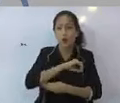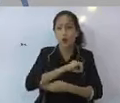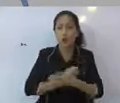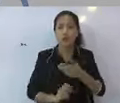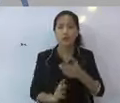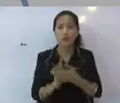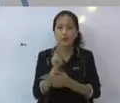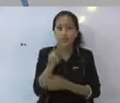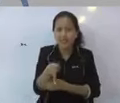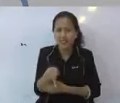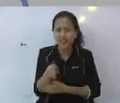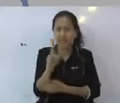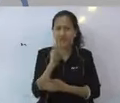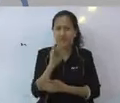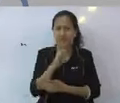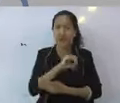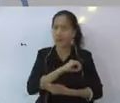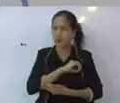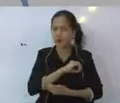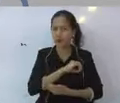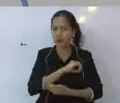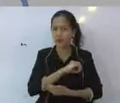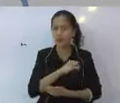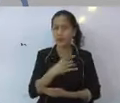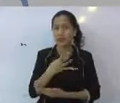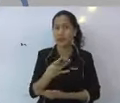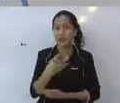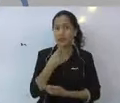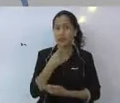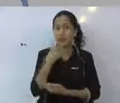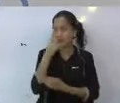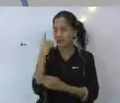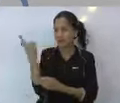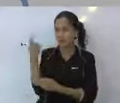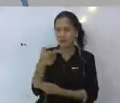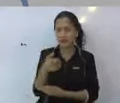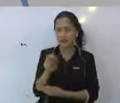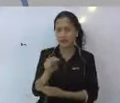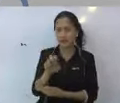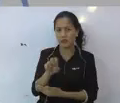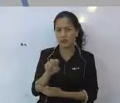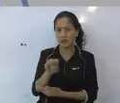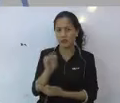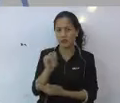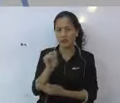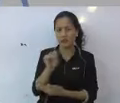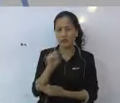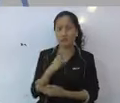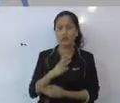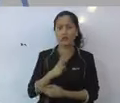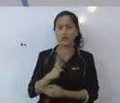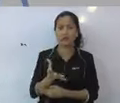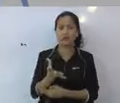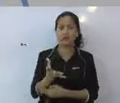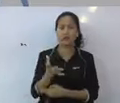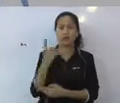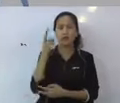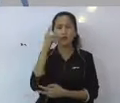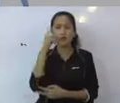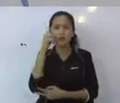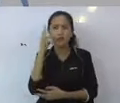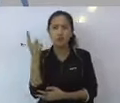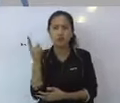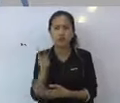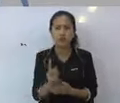totoo yan na dapat talaga, sabi nga ni Ma'am Genesis dito, okay lang naman na okay lang naman na kung mag-isip ka ng mga tanim